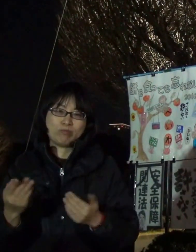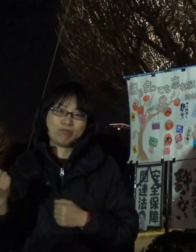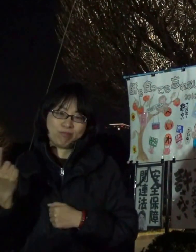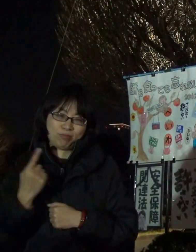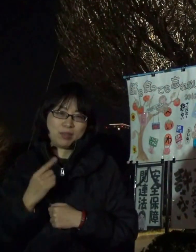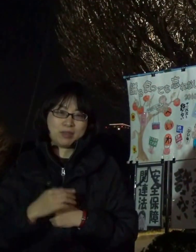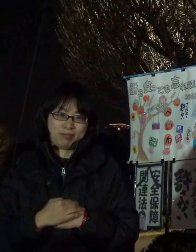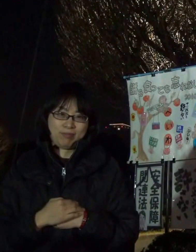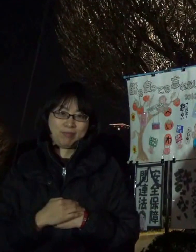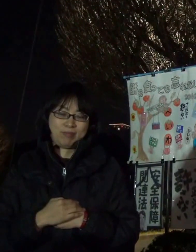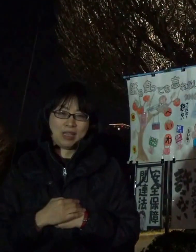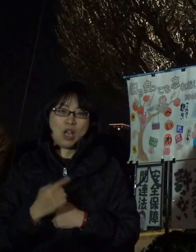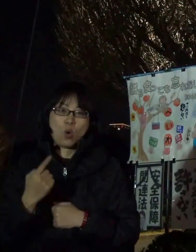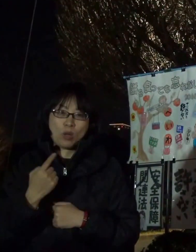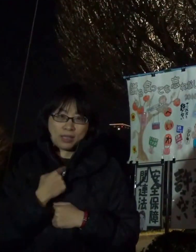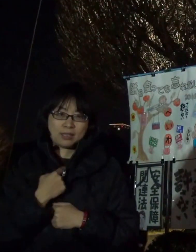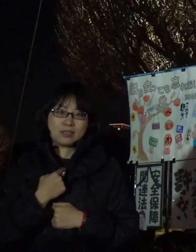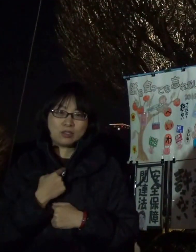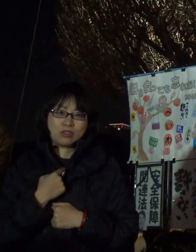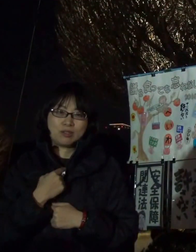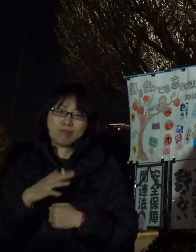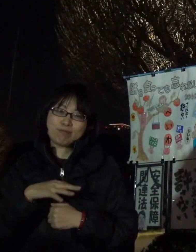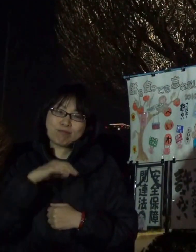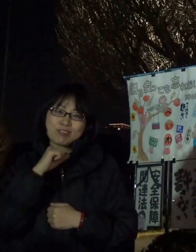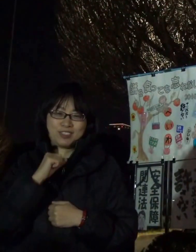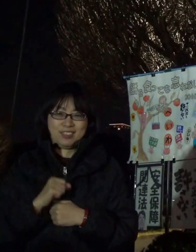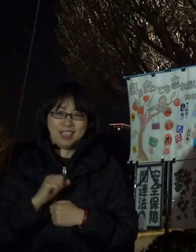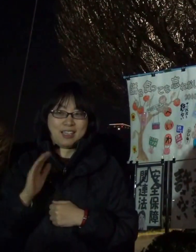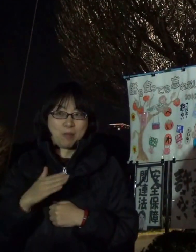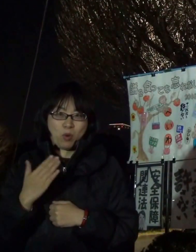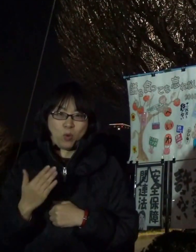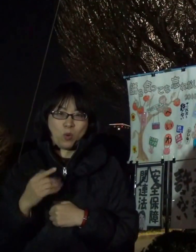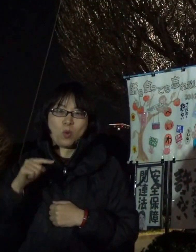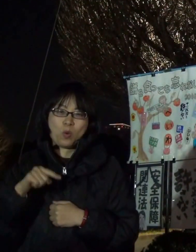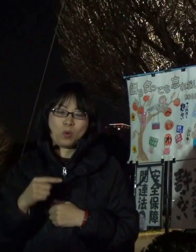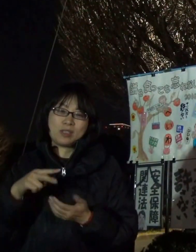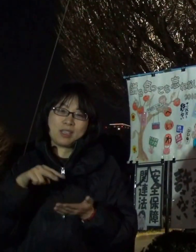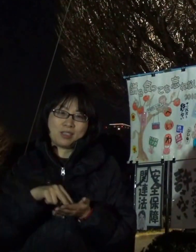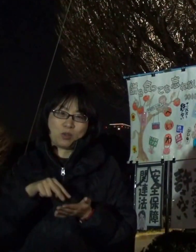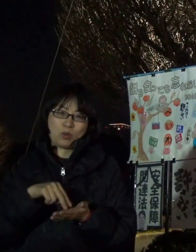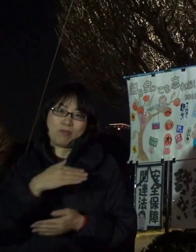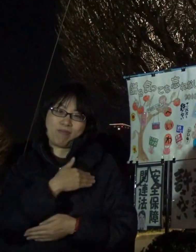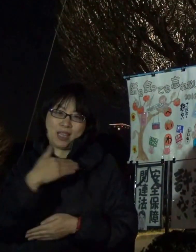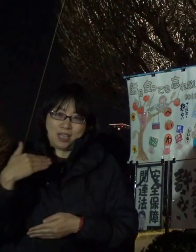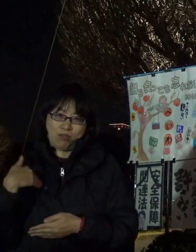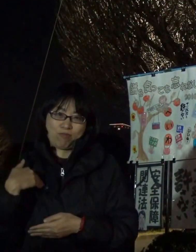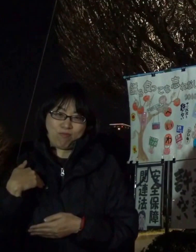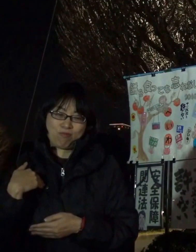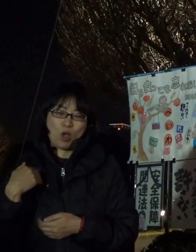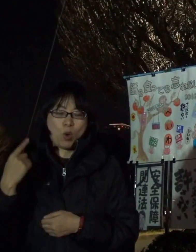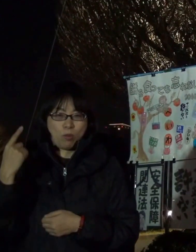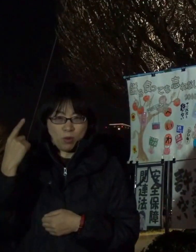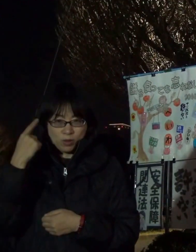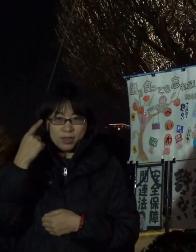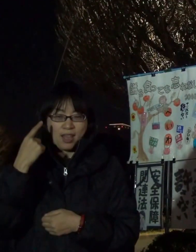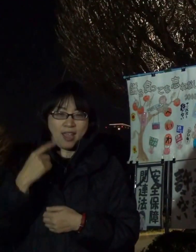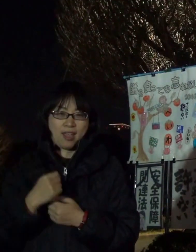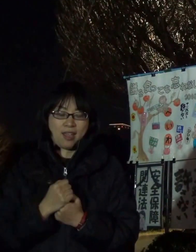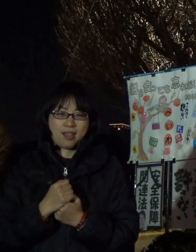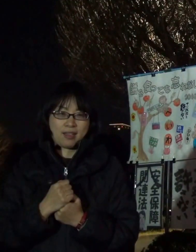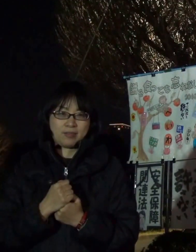のような大年寄りでもなんかここに立つことができるんじゃないかなっていうふうに思って